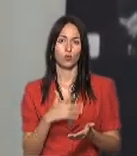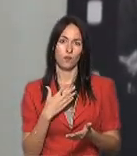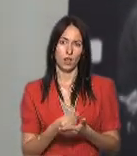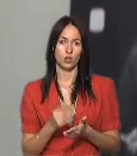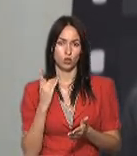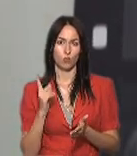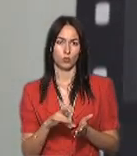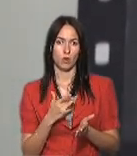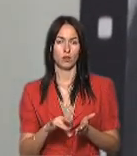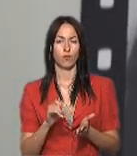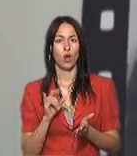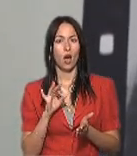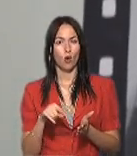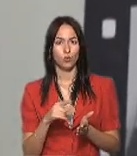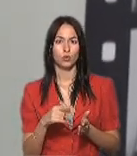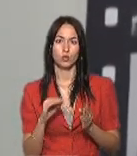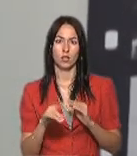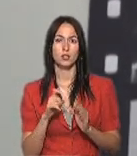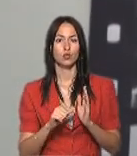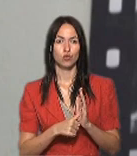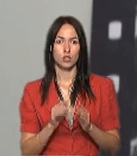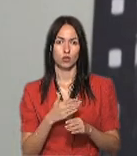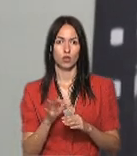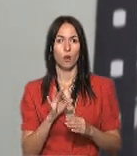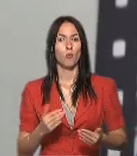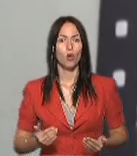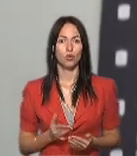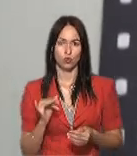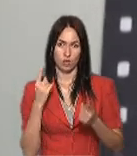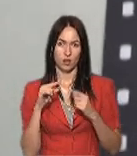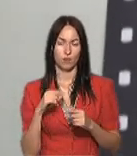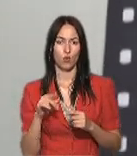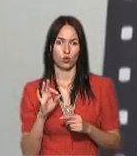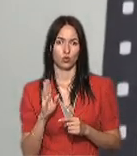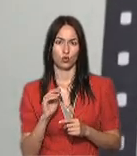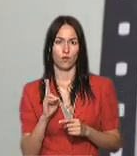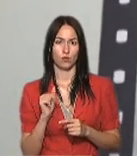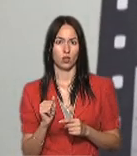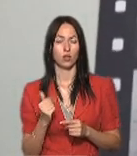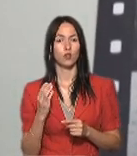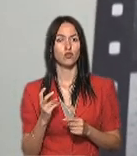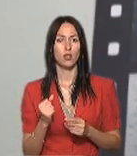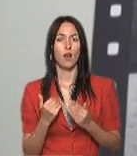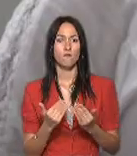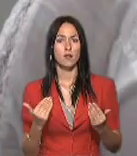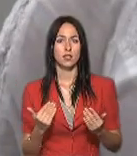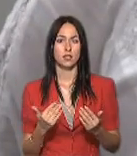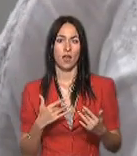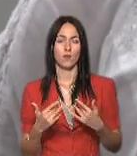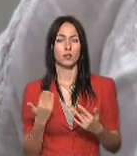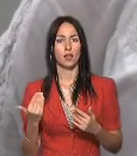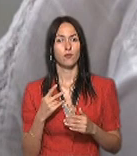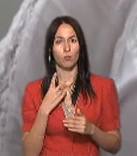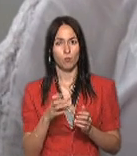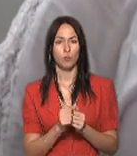смартфоні. Аудіогід складається з 6 частин про життя та творчість Довженка. Ще на виставці, як ви помітили, можливо, є